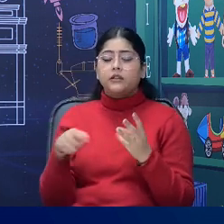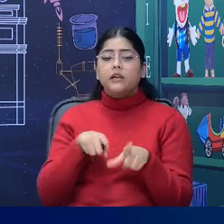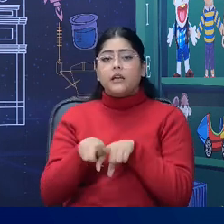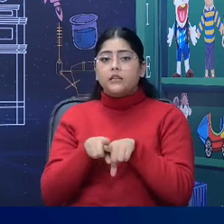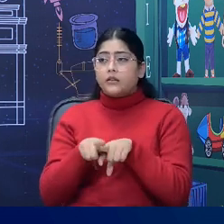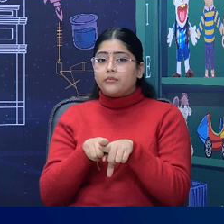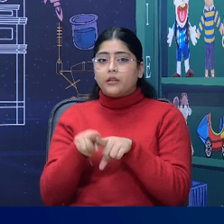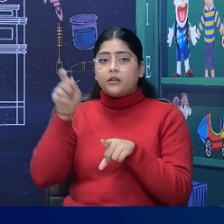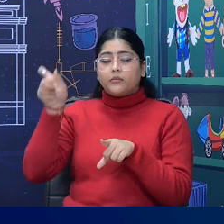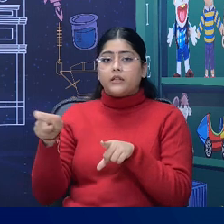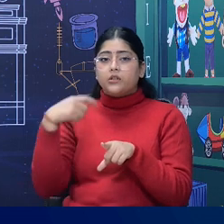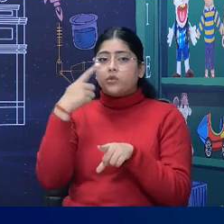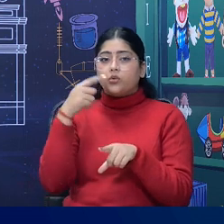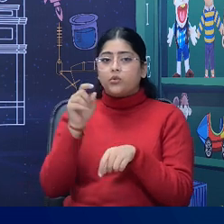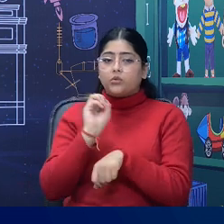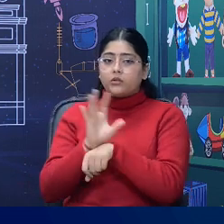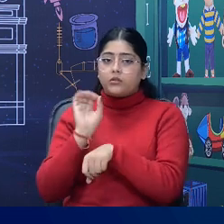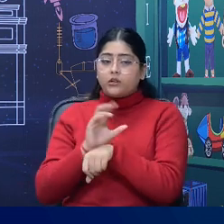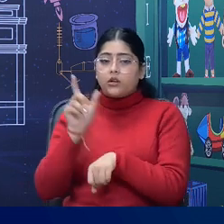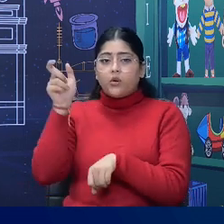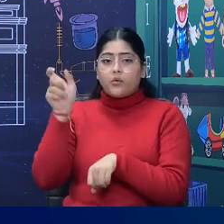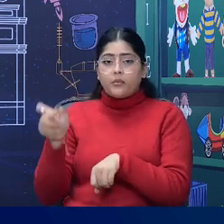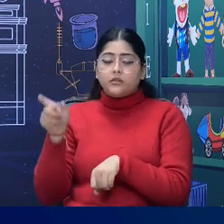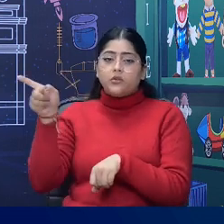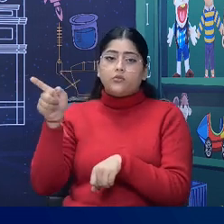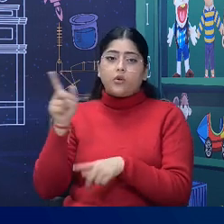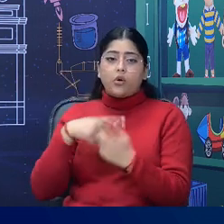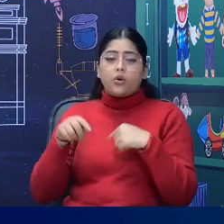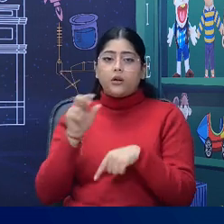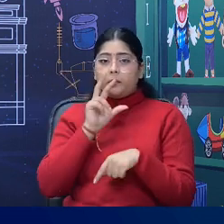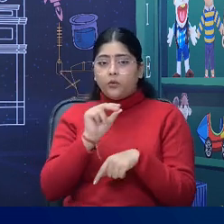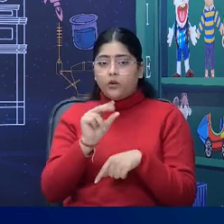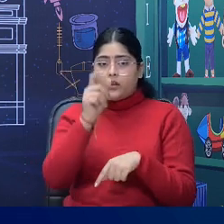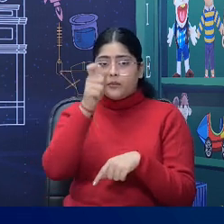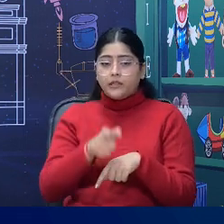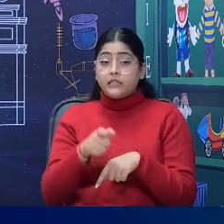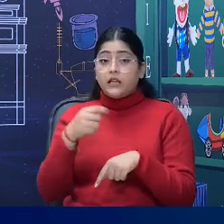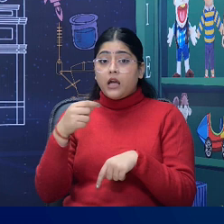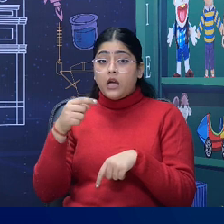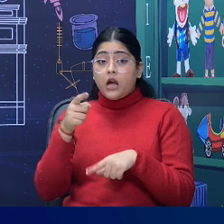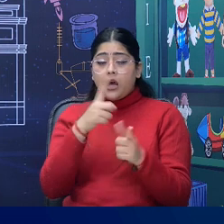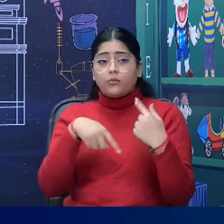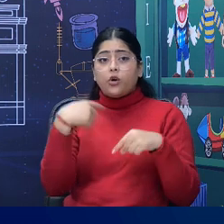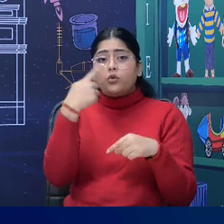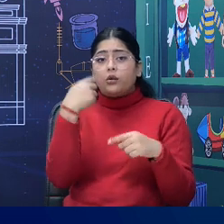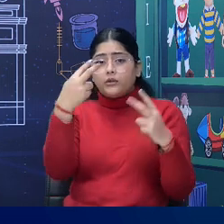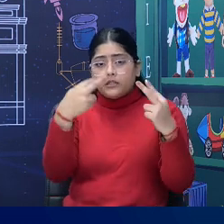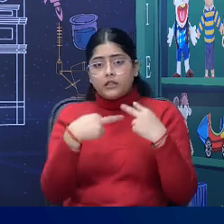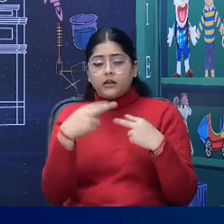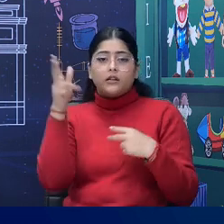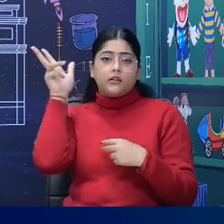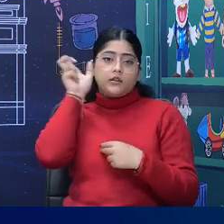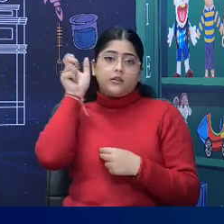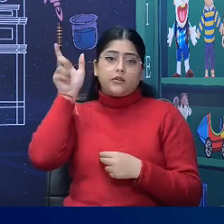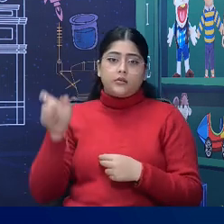वक्ता हैं और जो आप लोग सुन रहे हैं आप श्रोता हैं या फिर आप हमें देख भी रहे हैं तो आप हमारे दर्शक भी तो लेकिन दोनों चीजें कर रहे हैं अभी